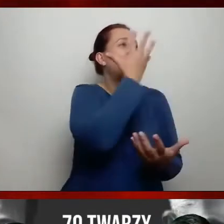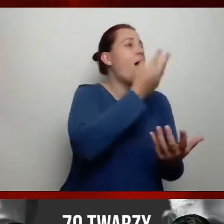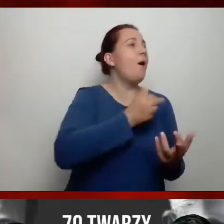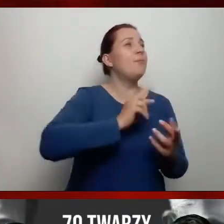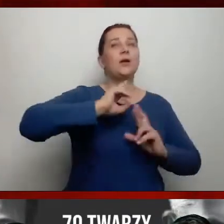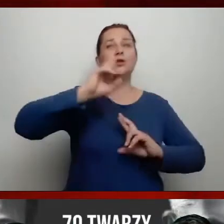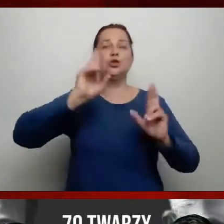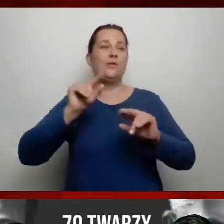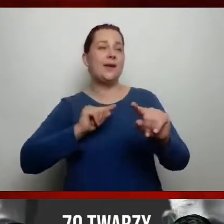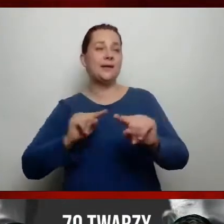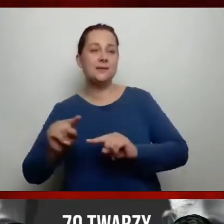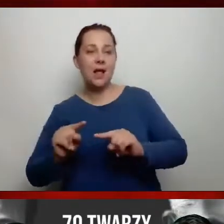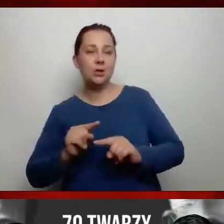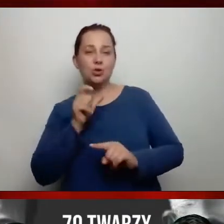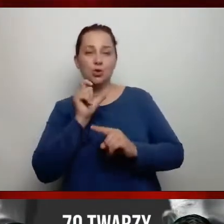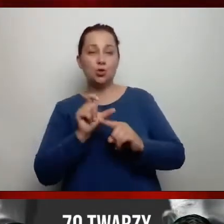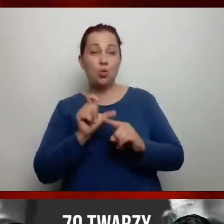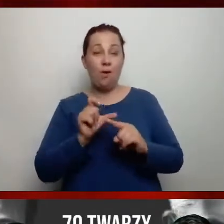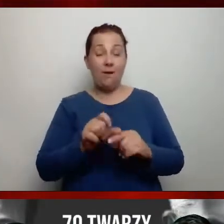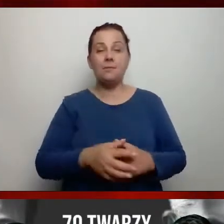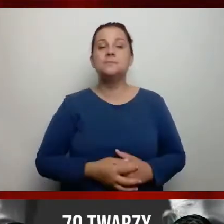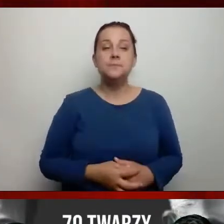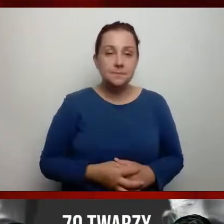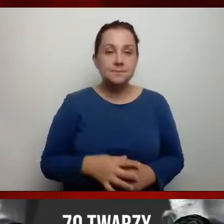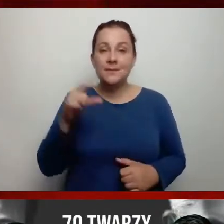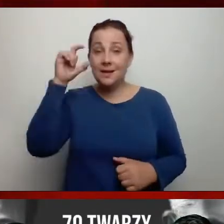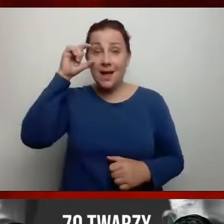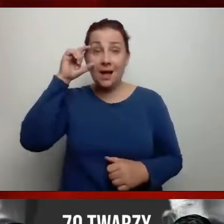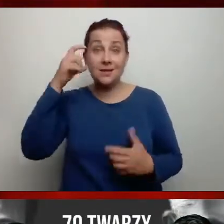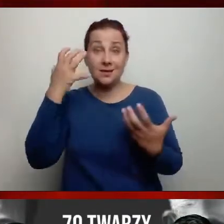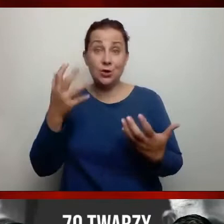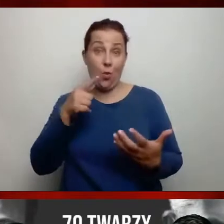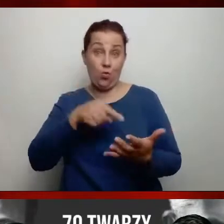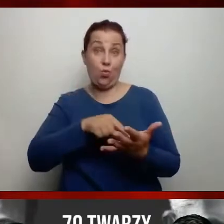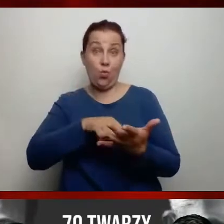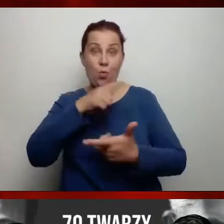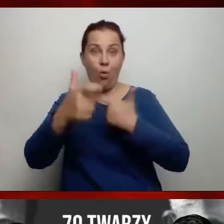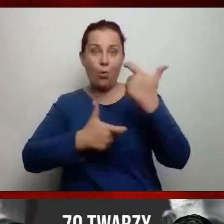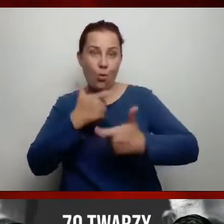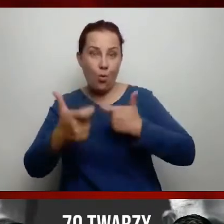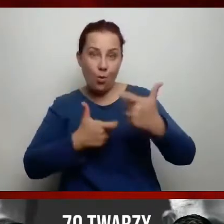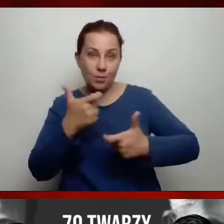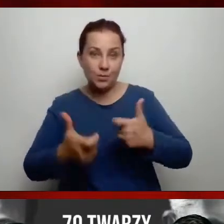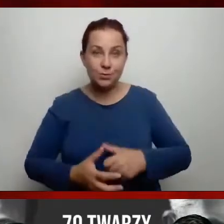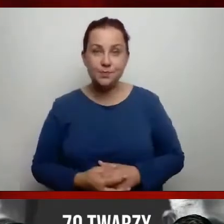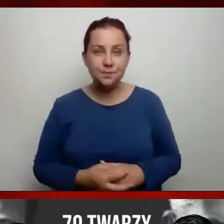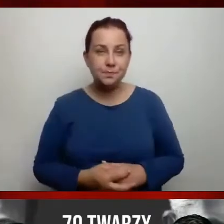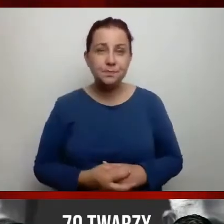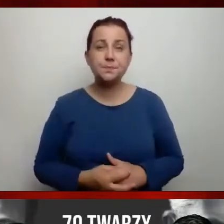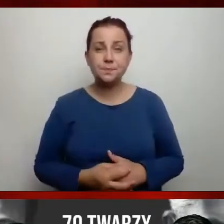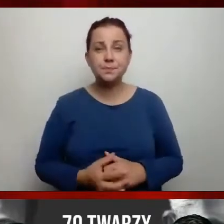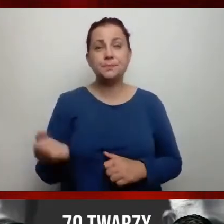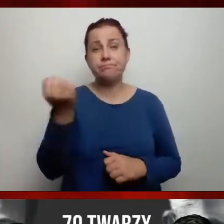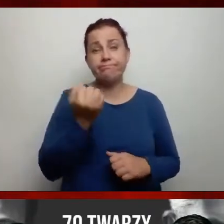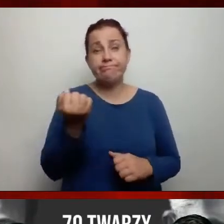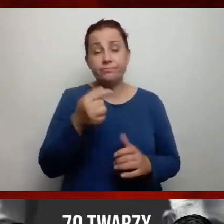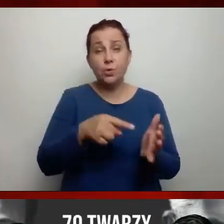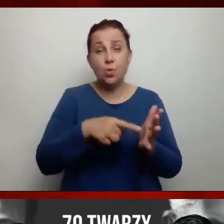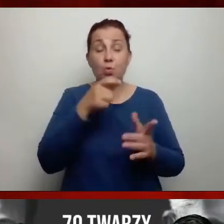czy znaczeń, czy słów. I Jacek zdecydowanie chciał to zrobić. Używam takich słów, które